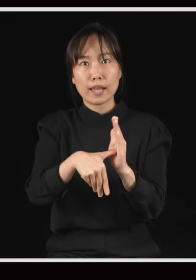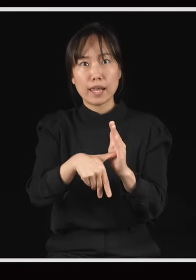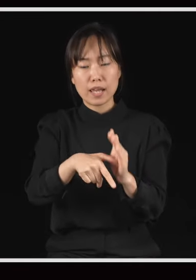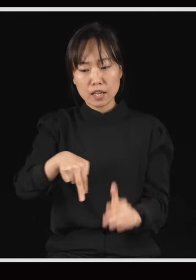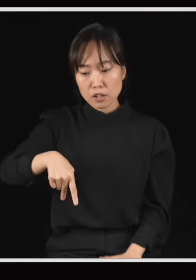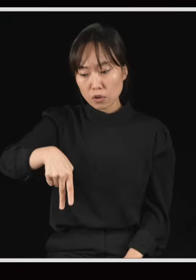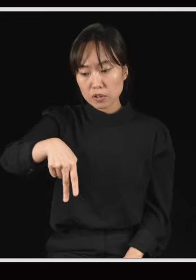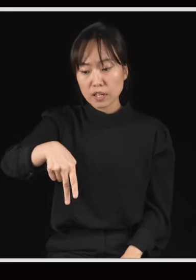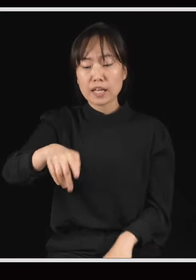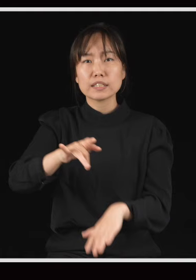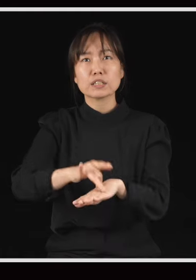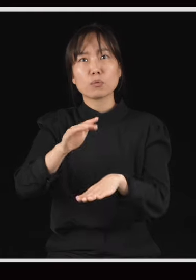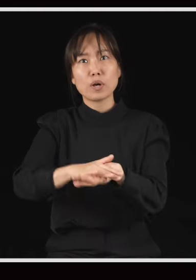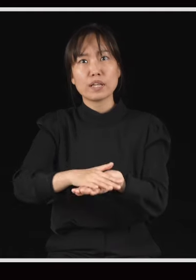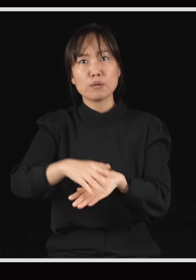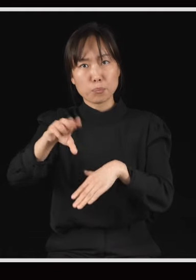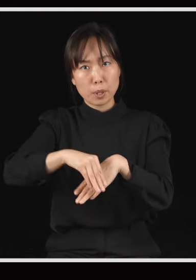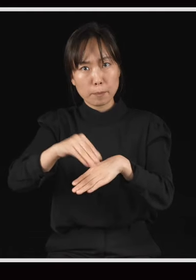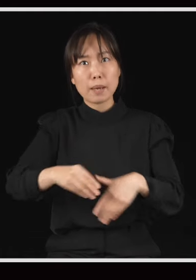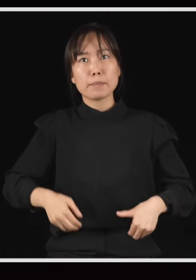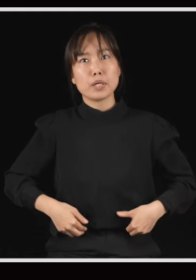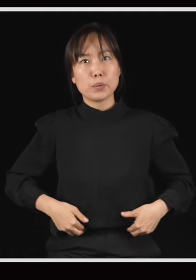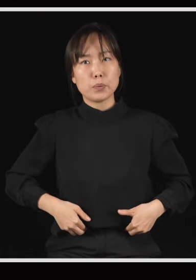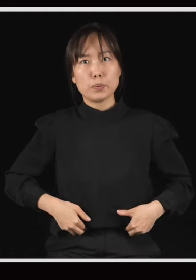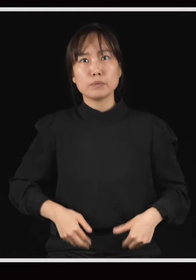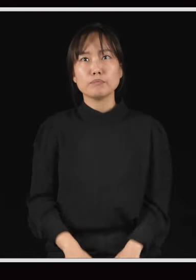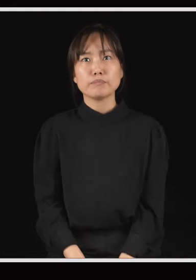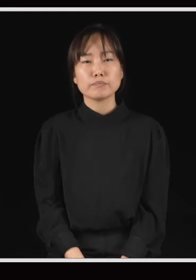생활 습관에서 만드십시오. 그러니까